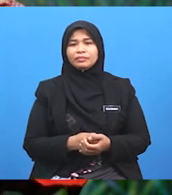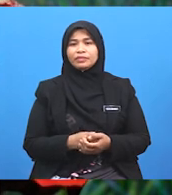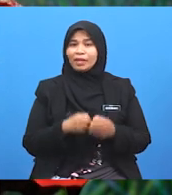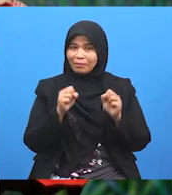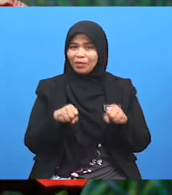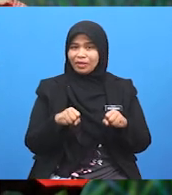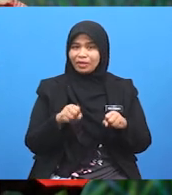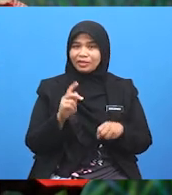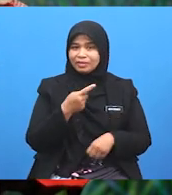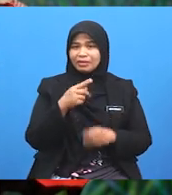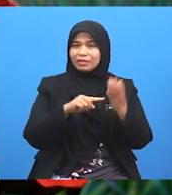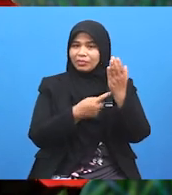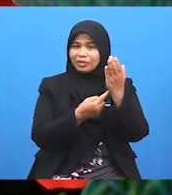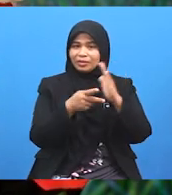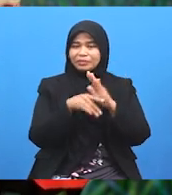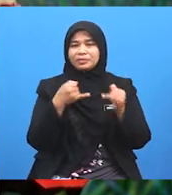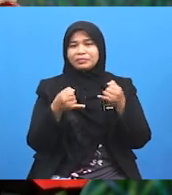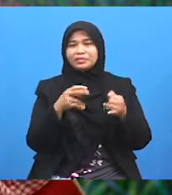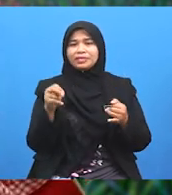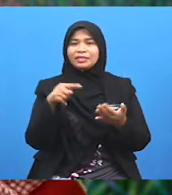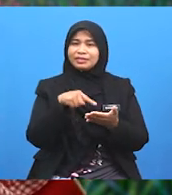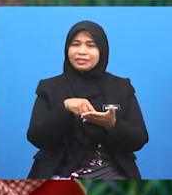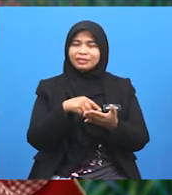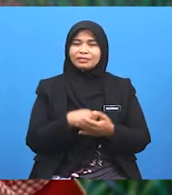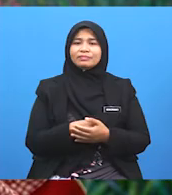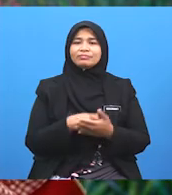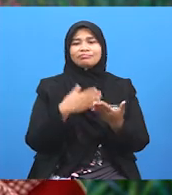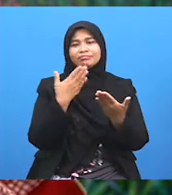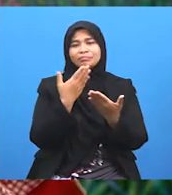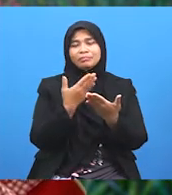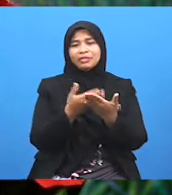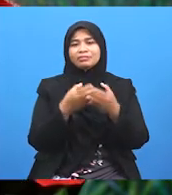Boleh tak kita mulakan permainan ini, Mira? Baik, cikgu.